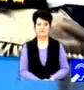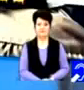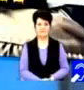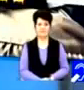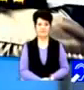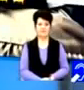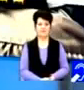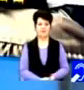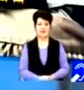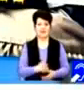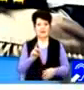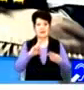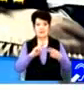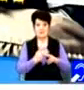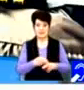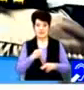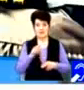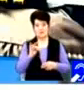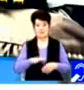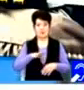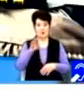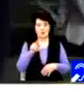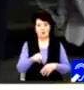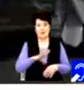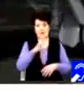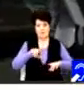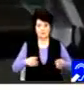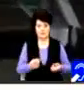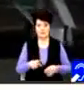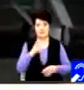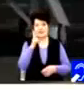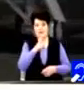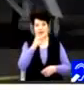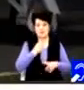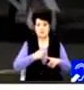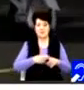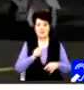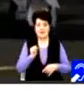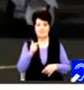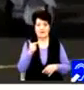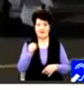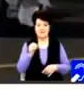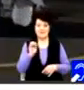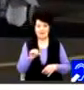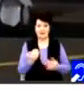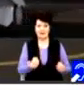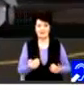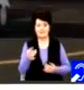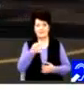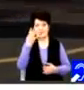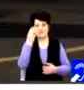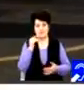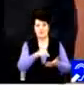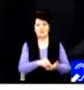copil pilotul și inginerul de burd basarabeni care au fost ținuți ostatici timp de trei ani și jumătate în Afganistan au Ajun astăzi în Republica